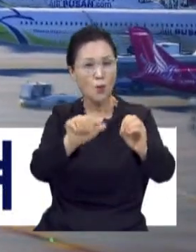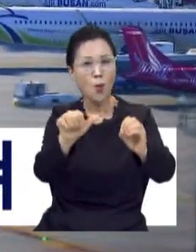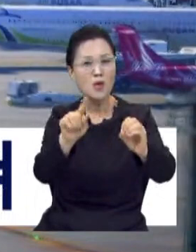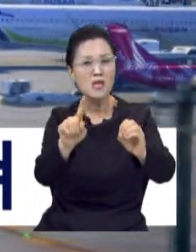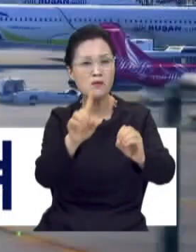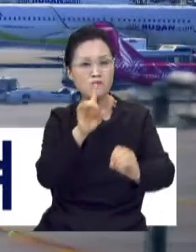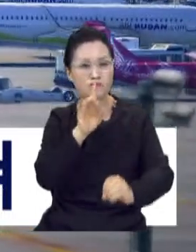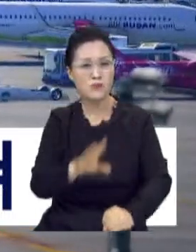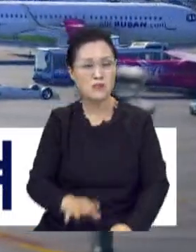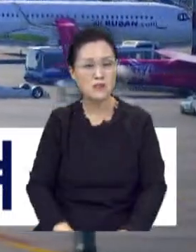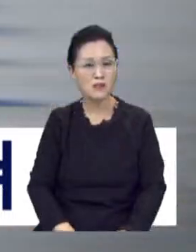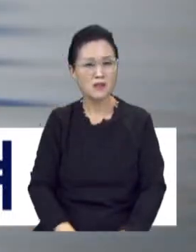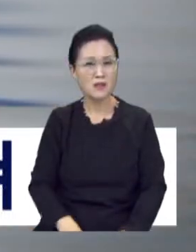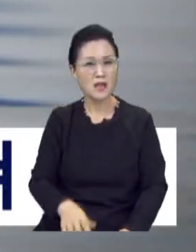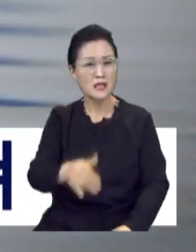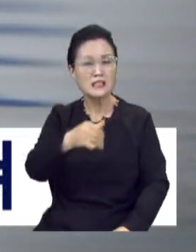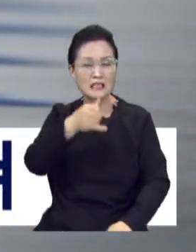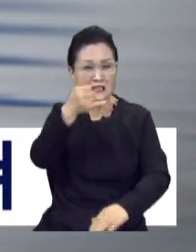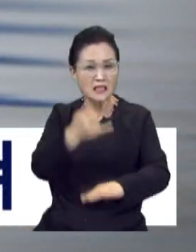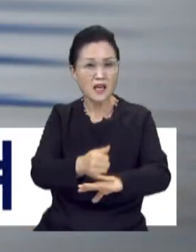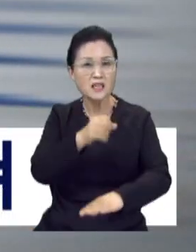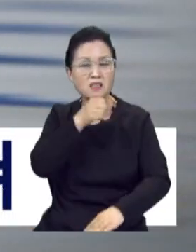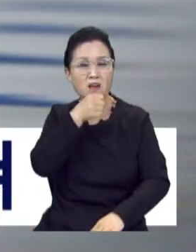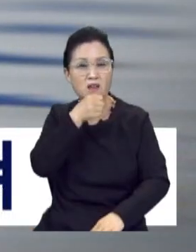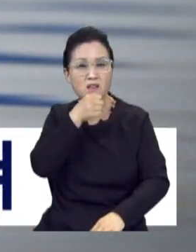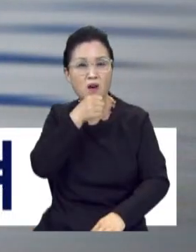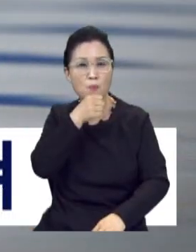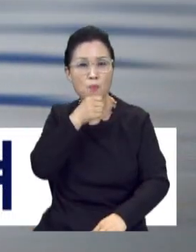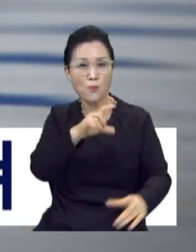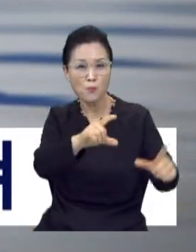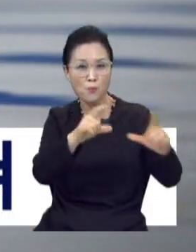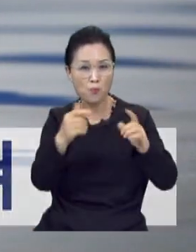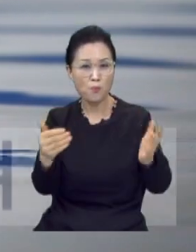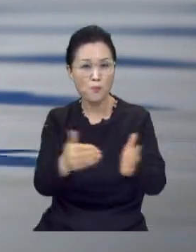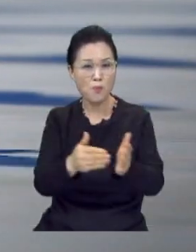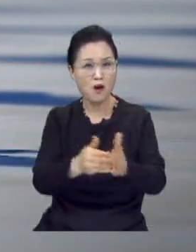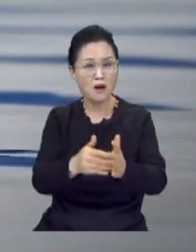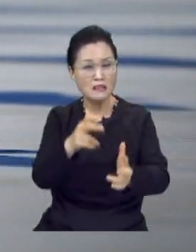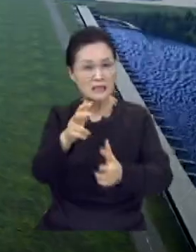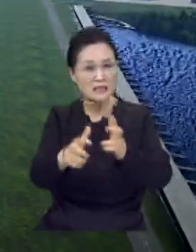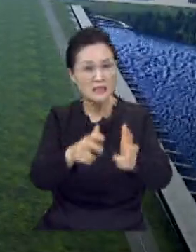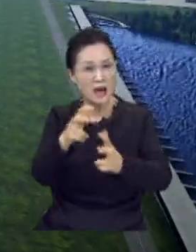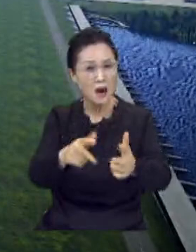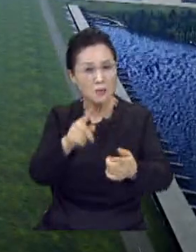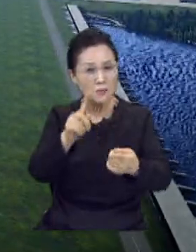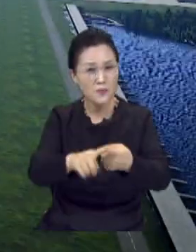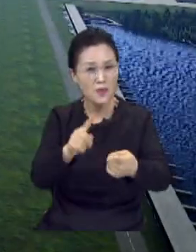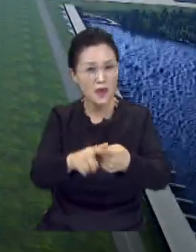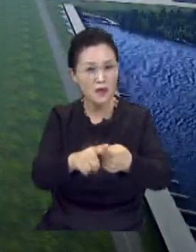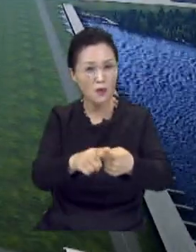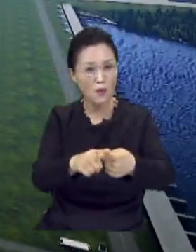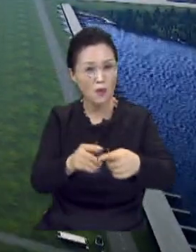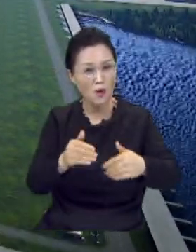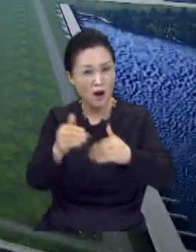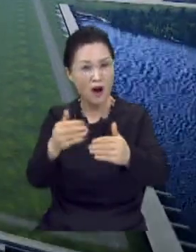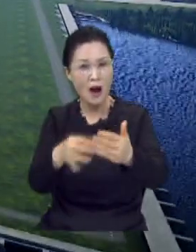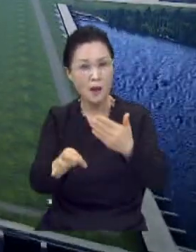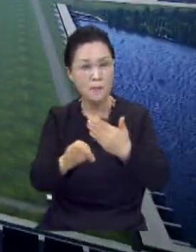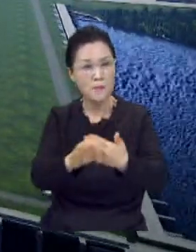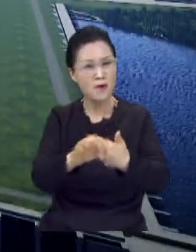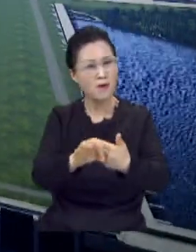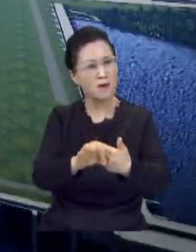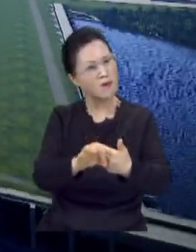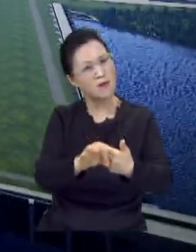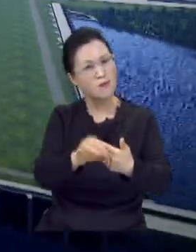0.5인. 사실상 최악의 성적입니다. 사업 추진 자체가 힘들 만큼 낮은 수치에 지역 상공계는